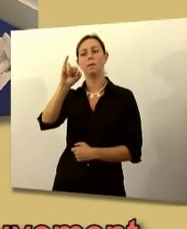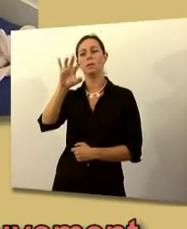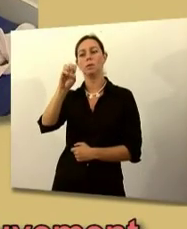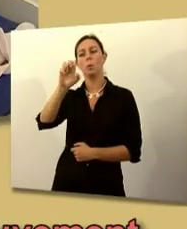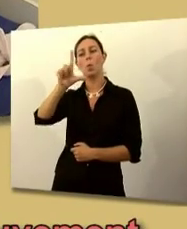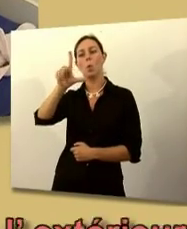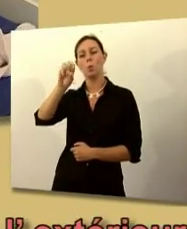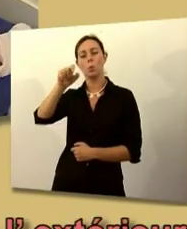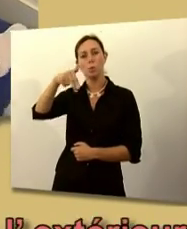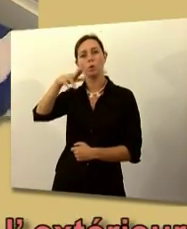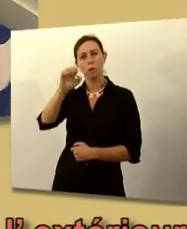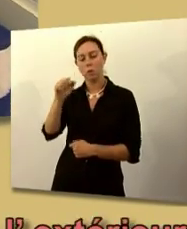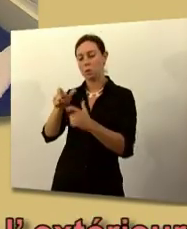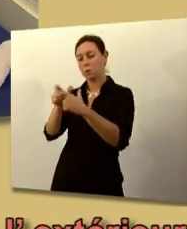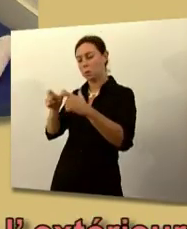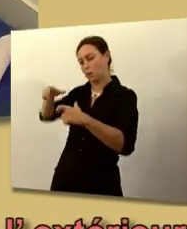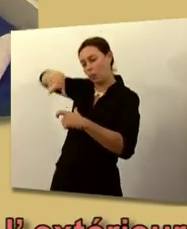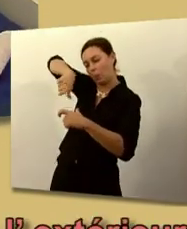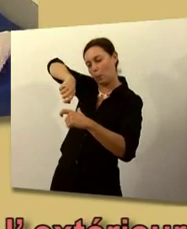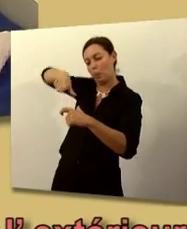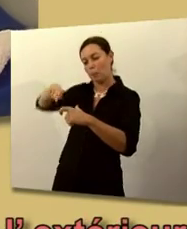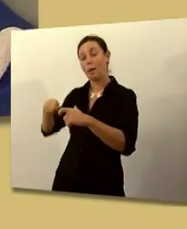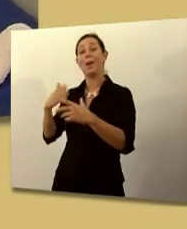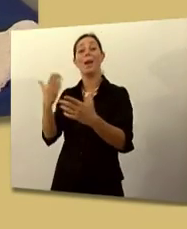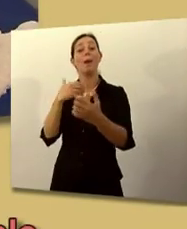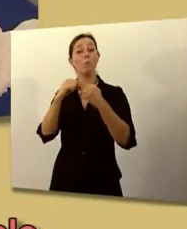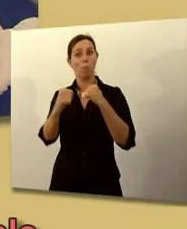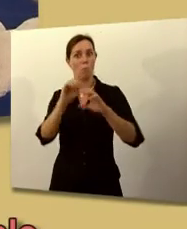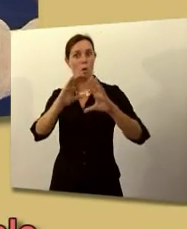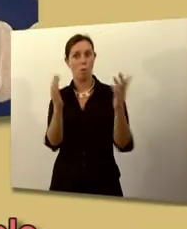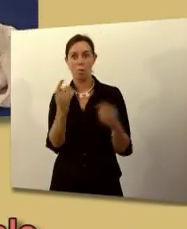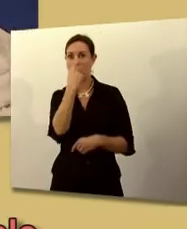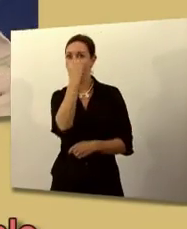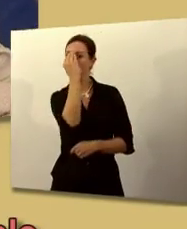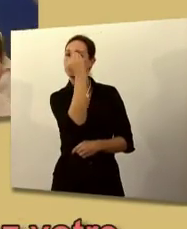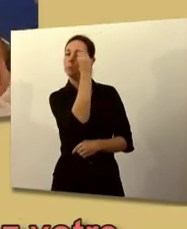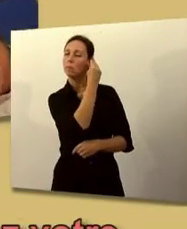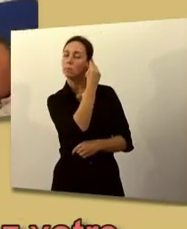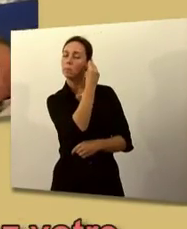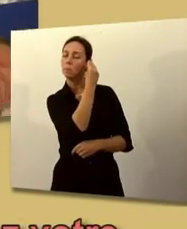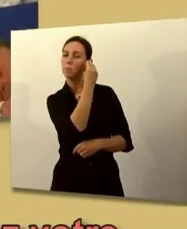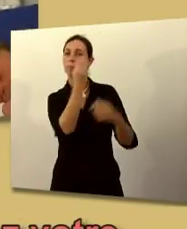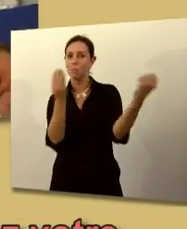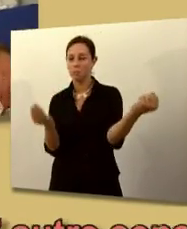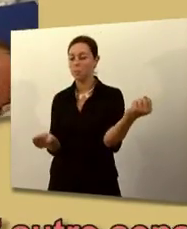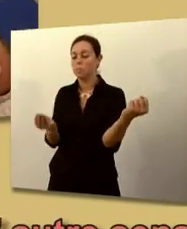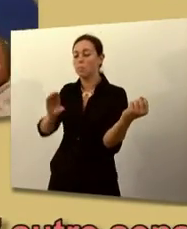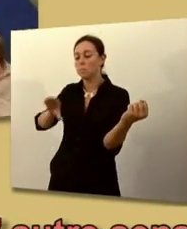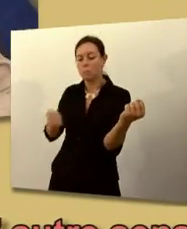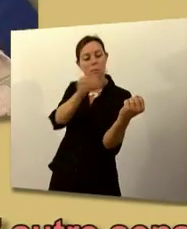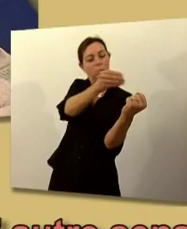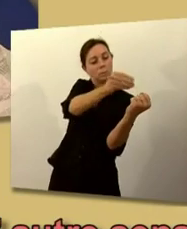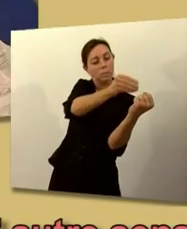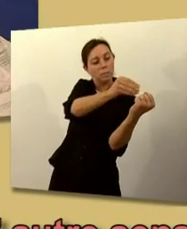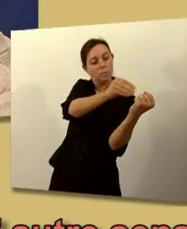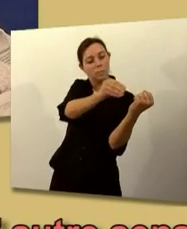mouvement de l'intérieur vers l'extérieur. Si c'est sale, vous tournez votre compresse dans l'autre sens et